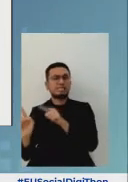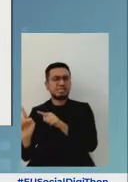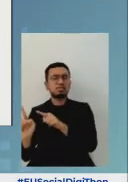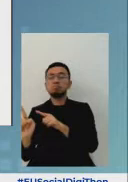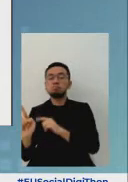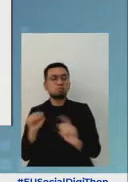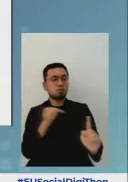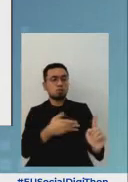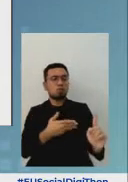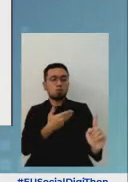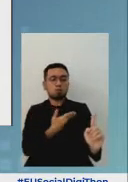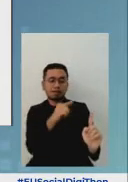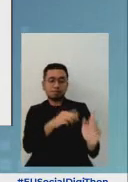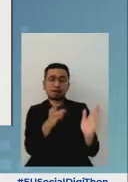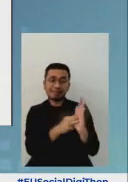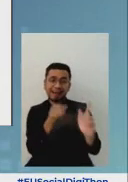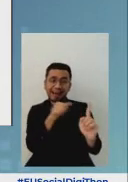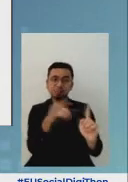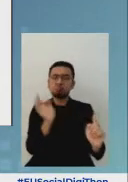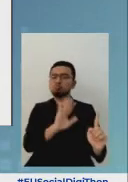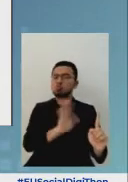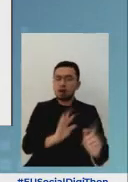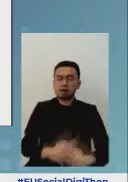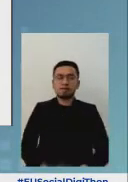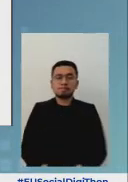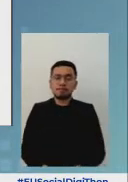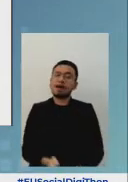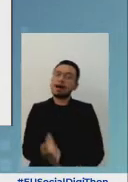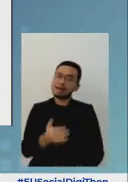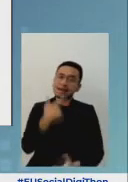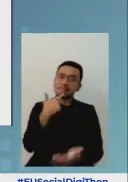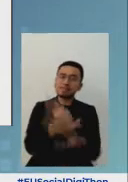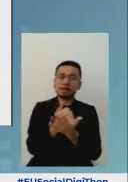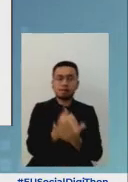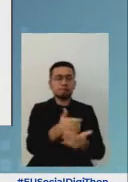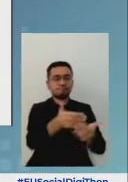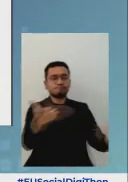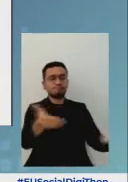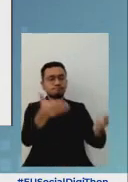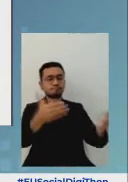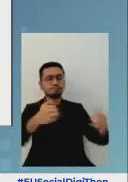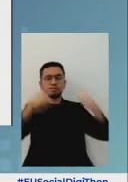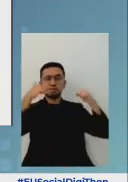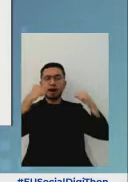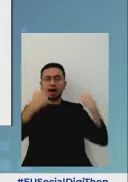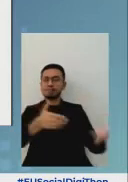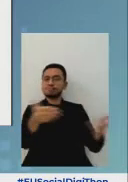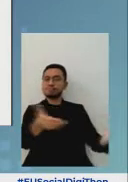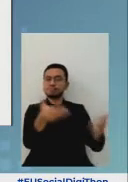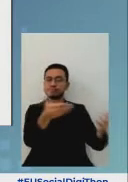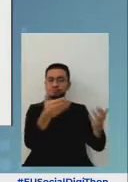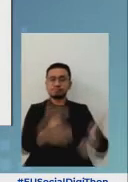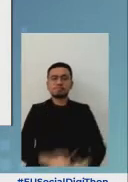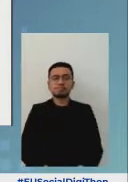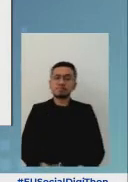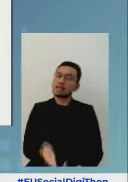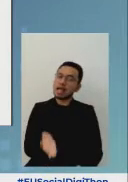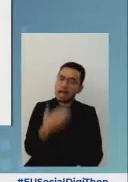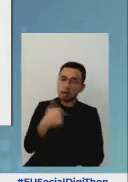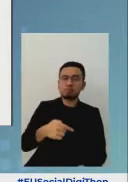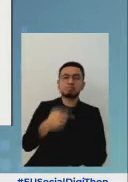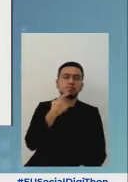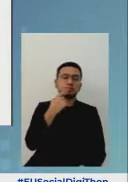disakiti. Ya, dan seperti itu. Jadi kita bangkitkan semangatnya, ya. Ajak anak untuk memblok dan report tadi,